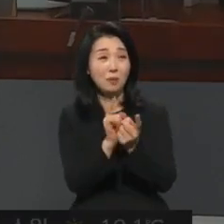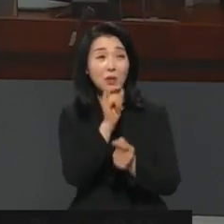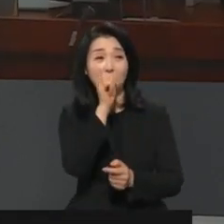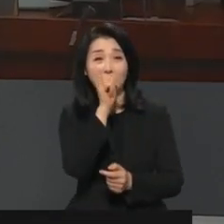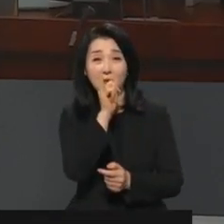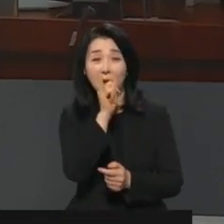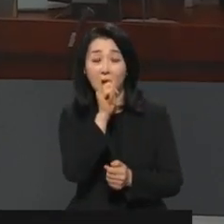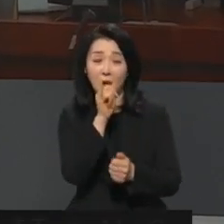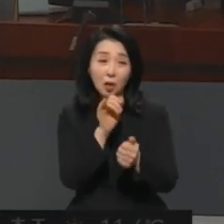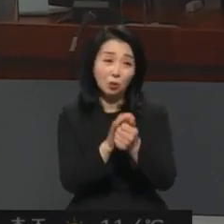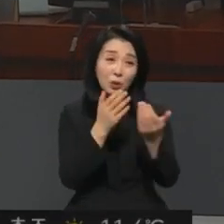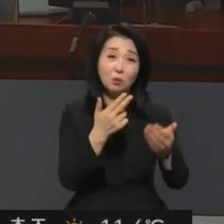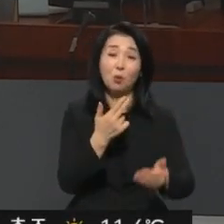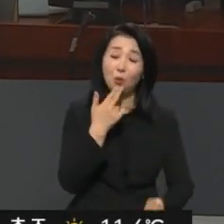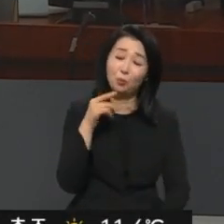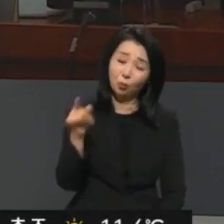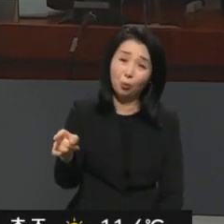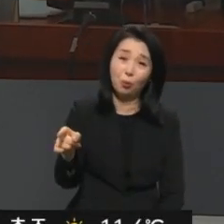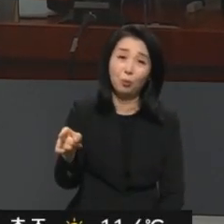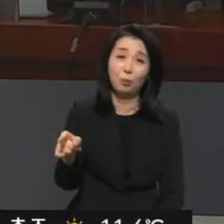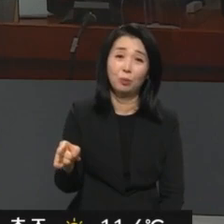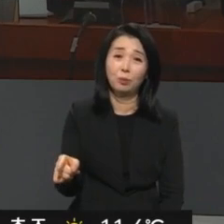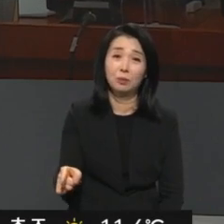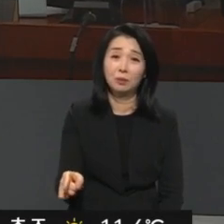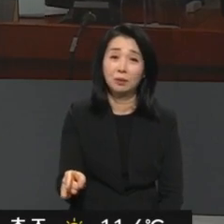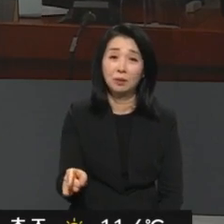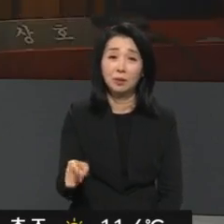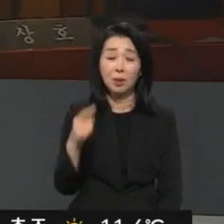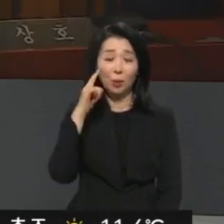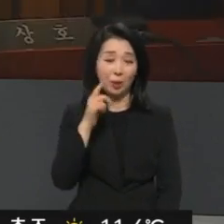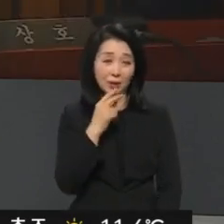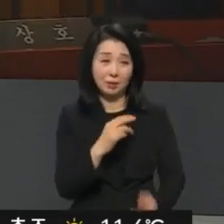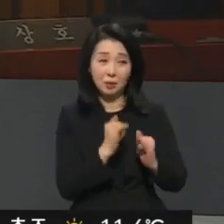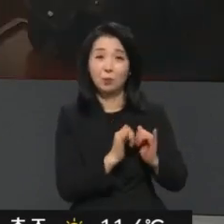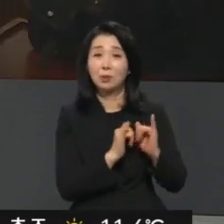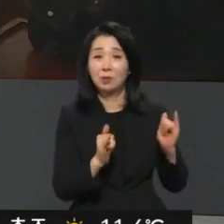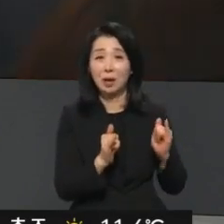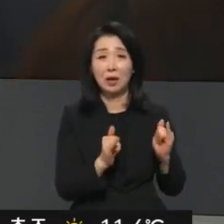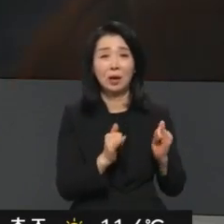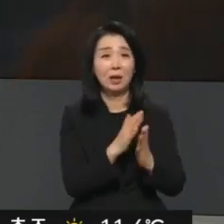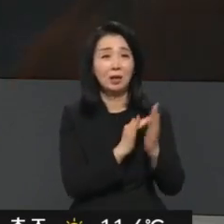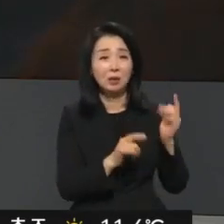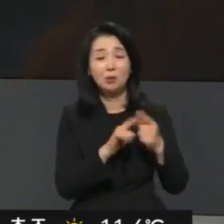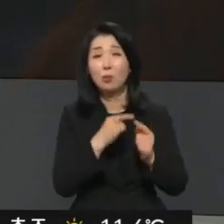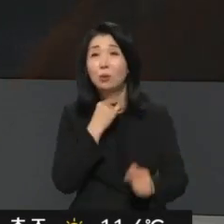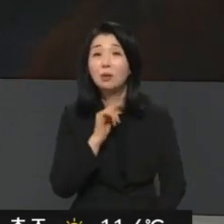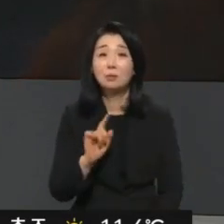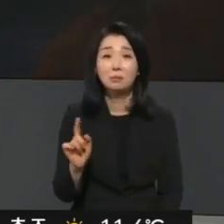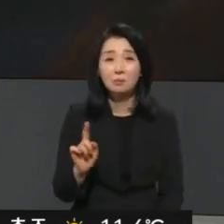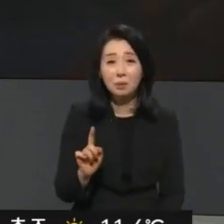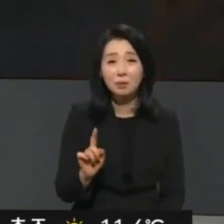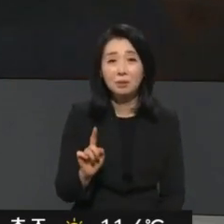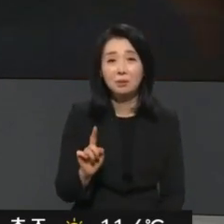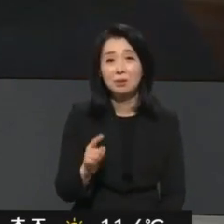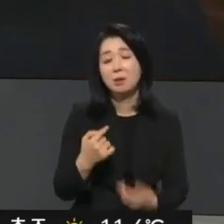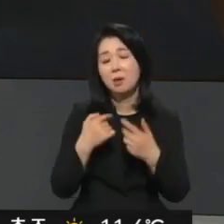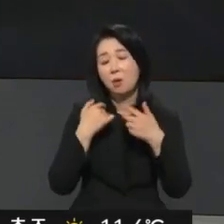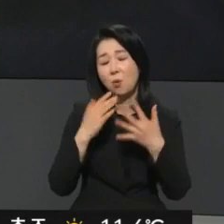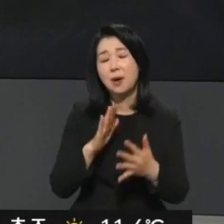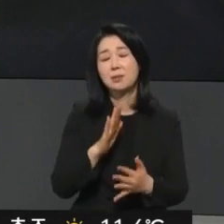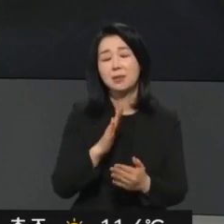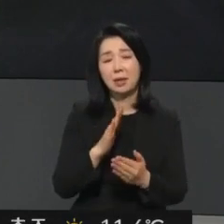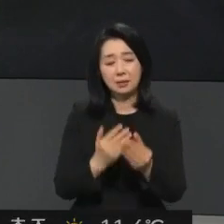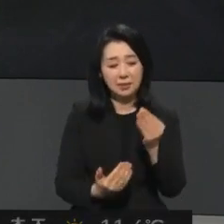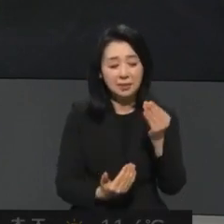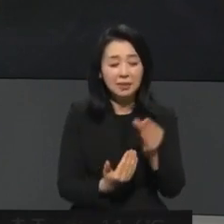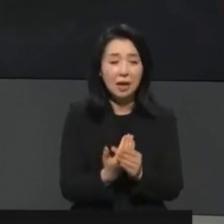주선도 안 해주고 있다고도 비판했는데요 이와 함께 생존자들과 유가족들이 바라는 것 무엇보다도 정확한 진상